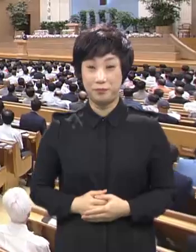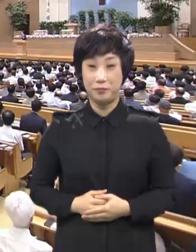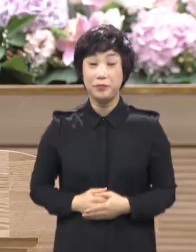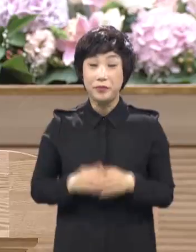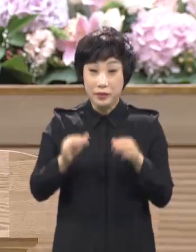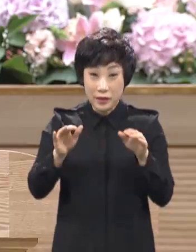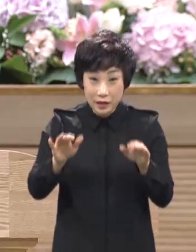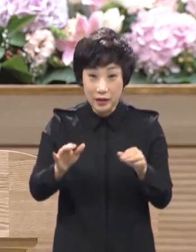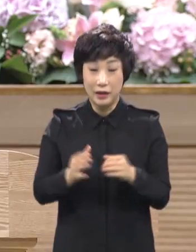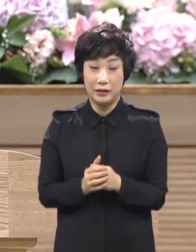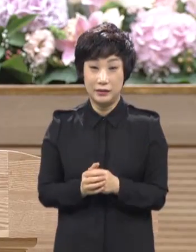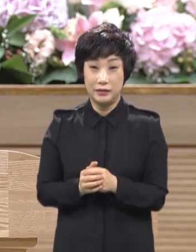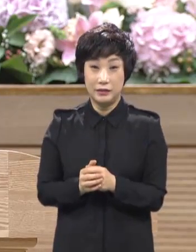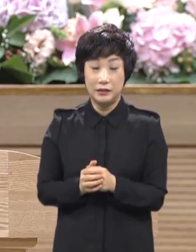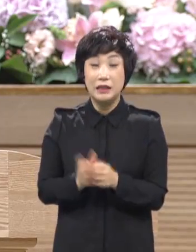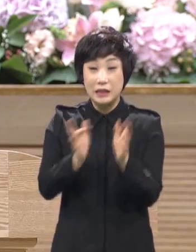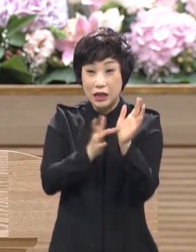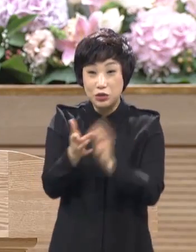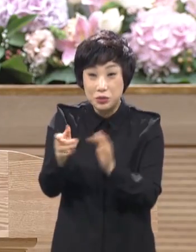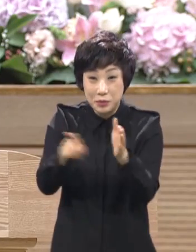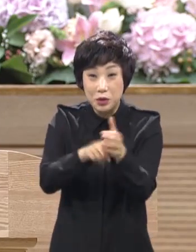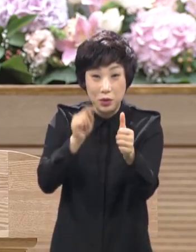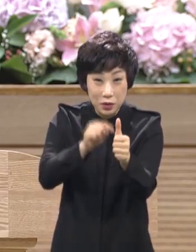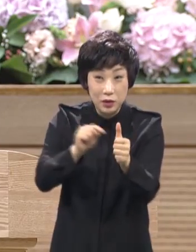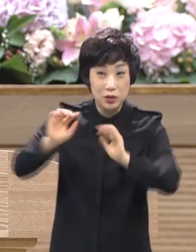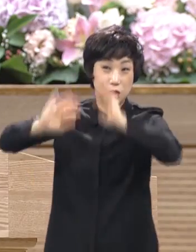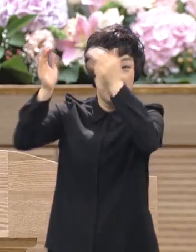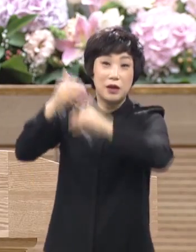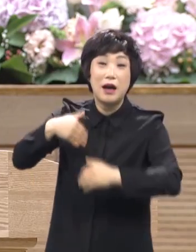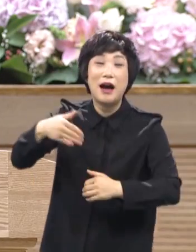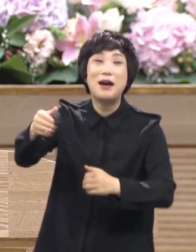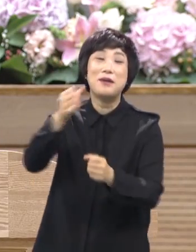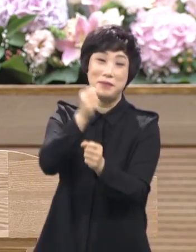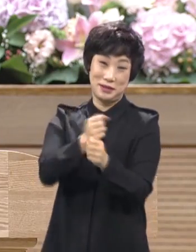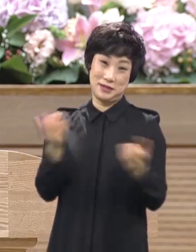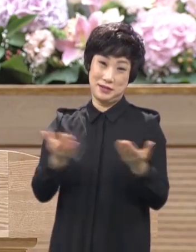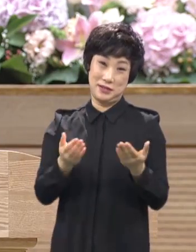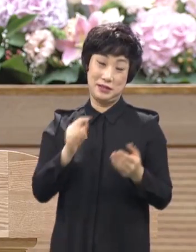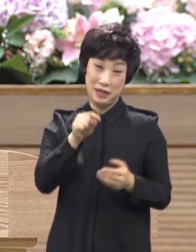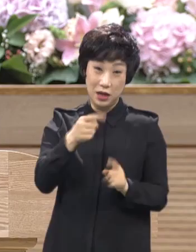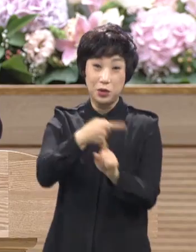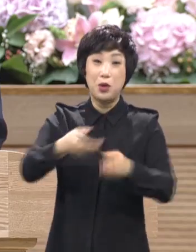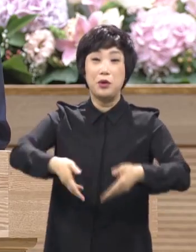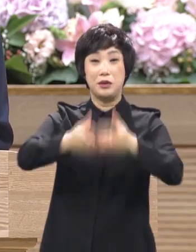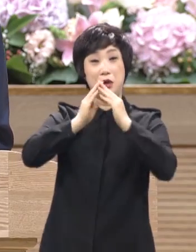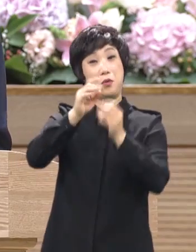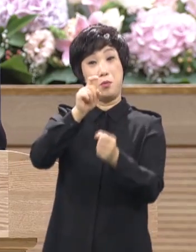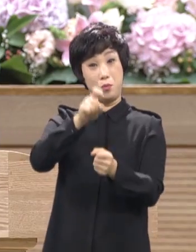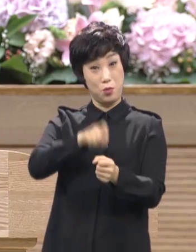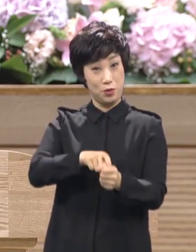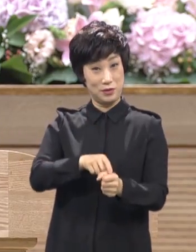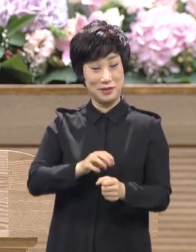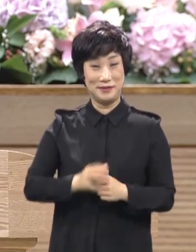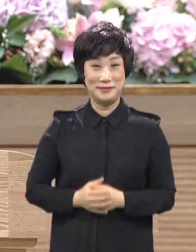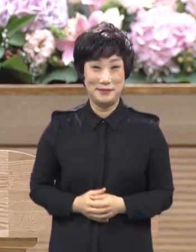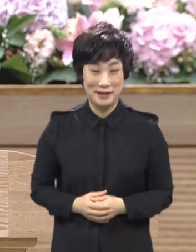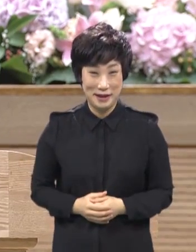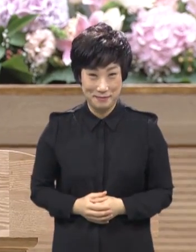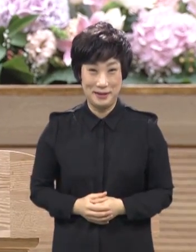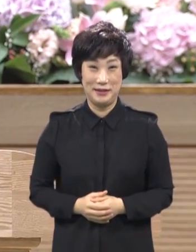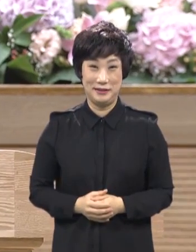그가 예수를 믿고 천국 가게 하는 것이 교회가 있는 목적입니다.